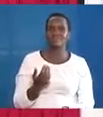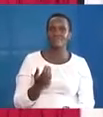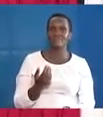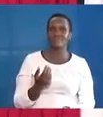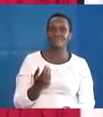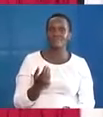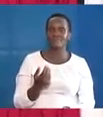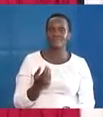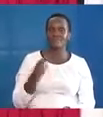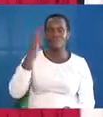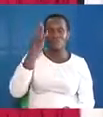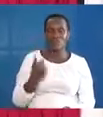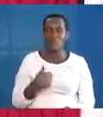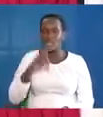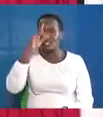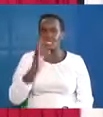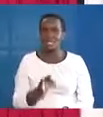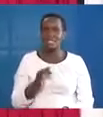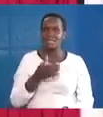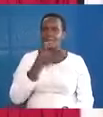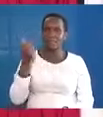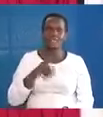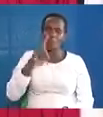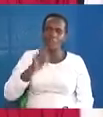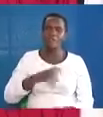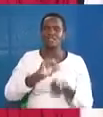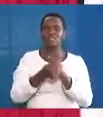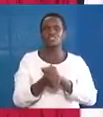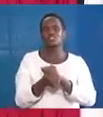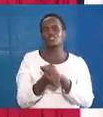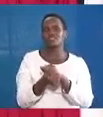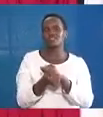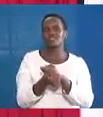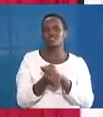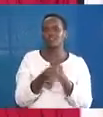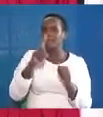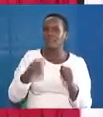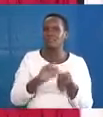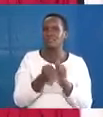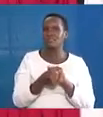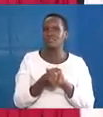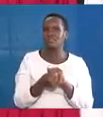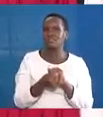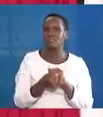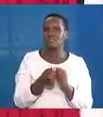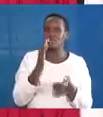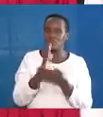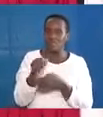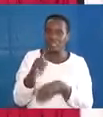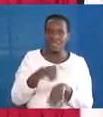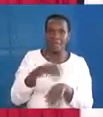Na ndipo tukaamua lazima turekebishe haya. Na kwangu mimi hiyo haikuwa mara yangu ya kwanza